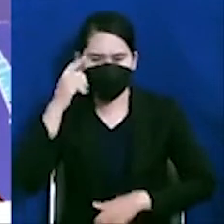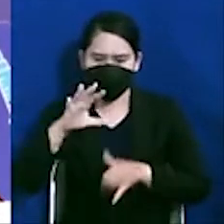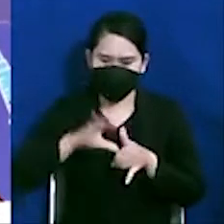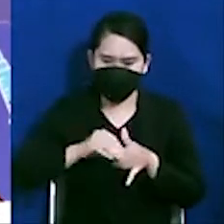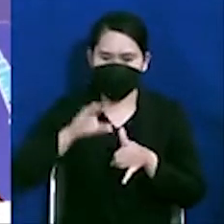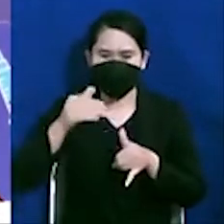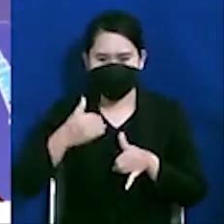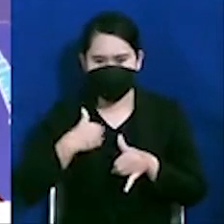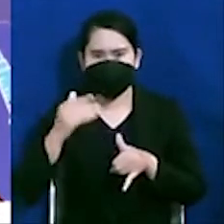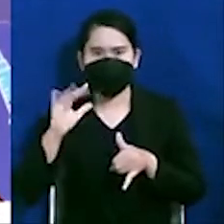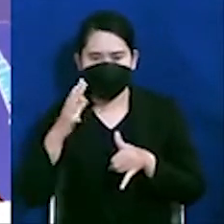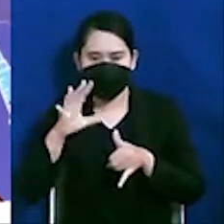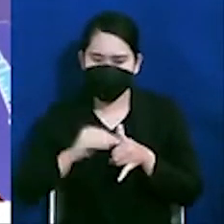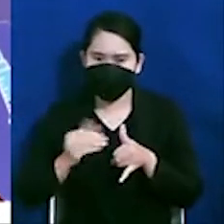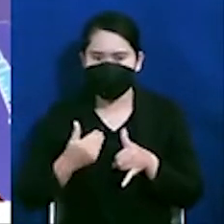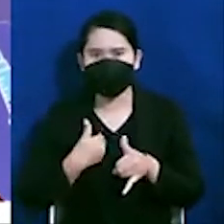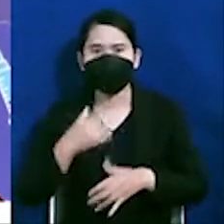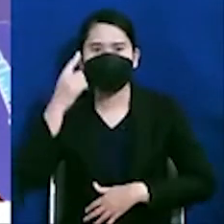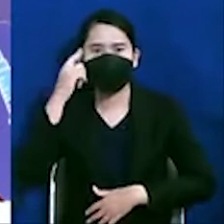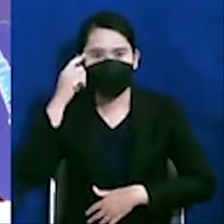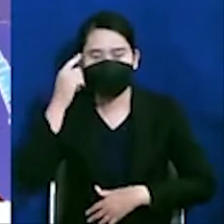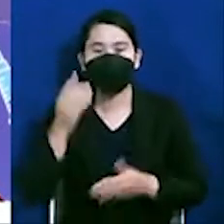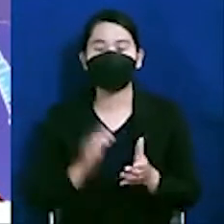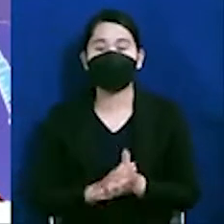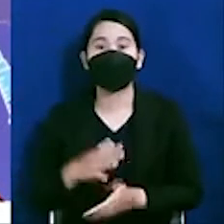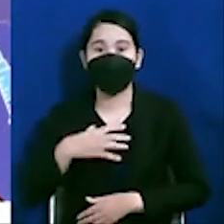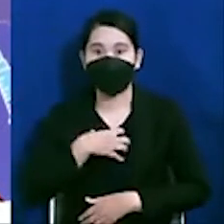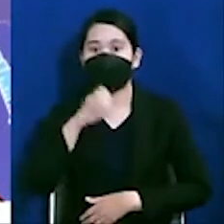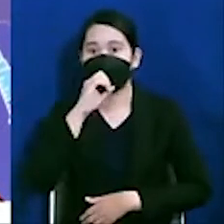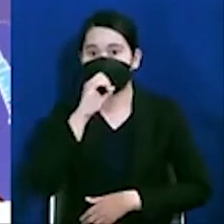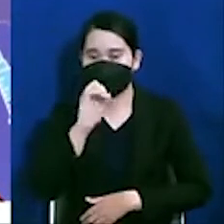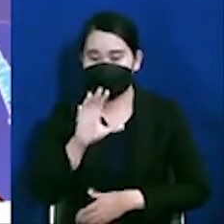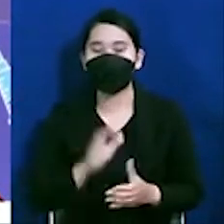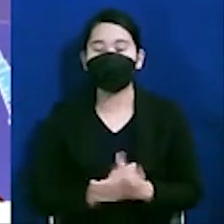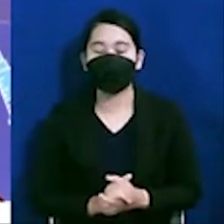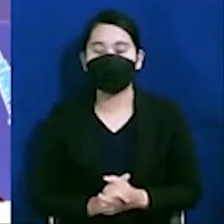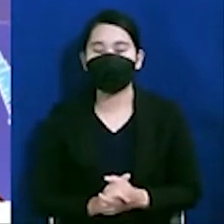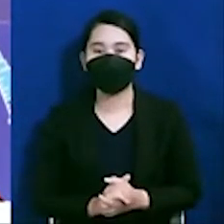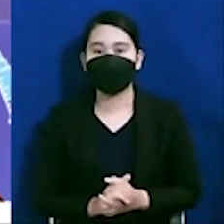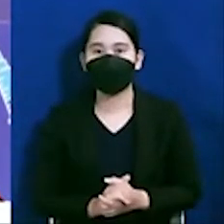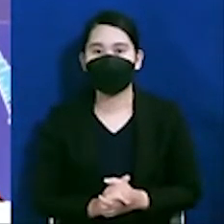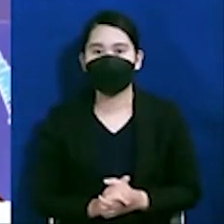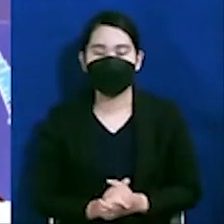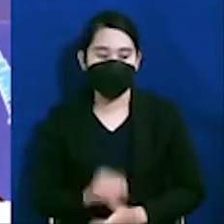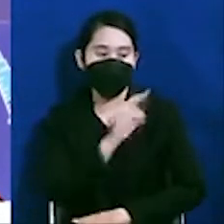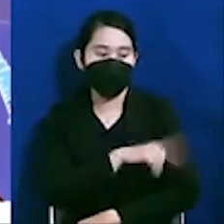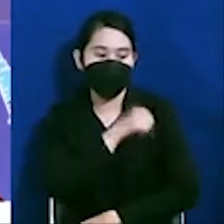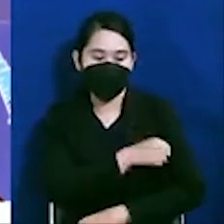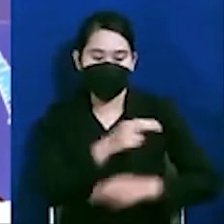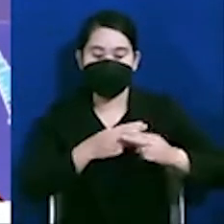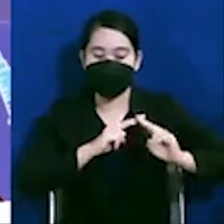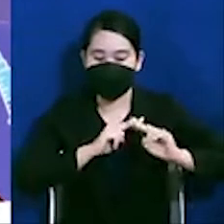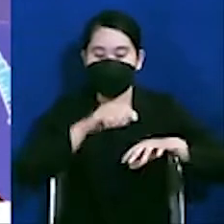ขึ้นนะครับเป็นเอ่อก็อยากจะแจ้งนะครับทั้งกลุ่มได้แจ้งทางสันติบาลเอกชนแล้วนะครับโดยเฉพาะ